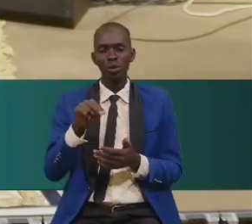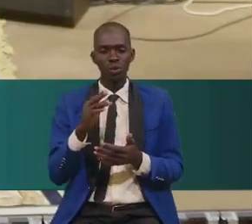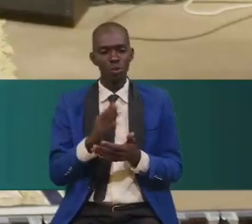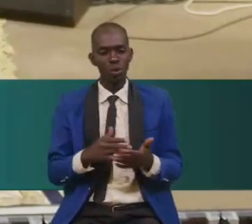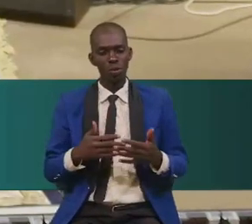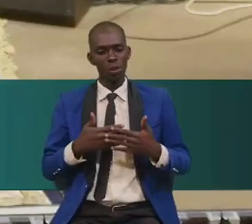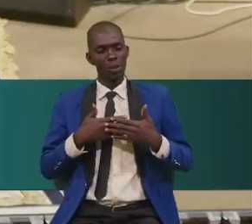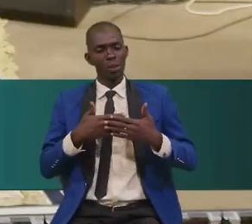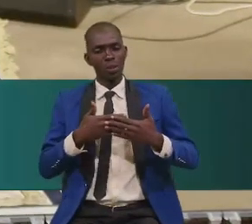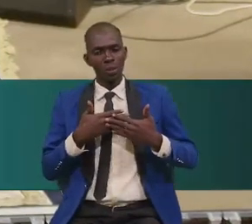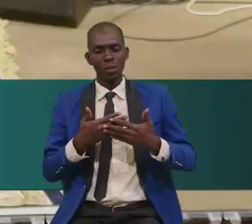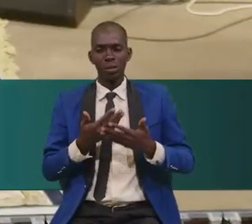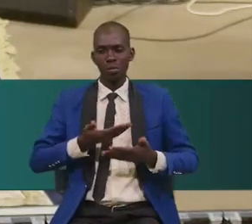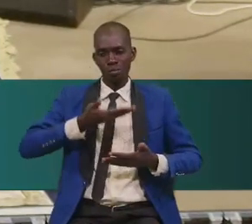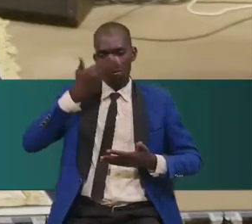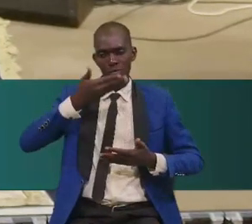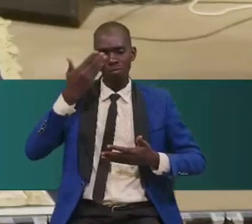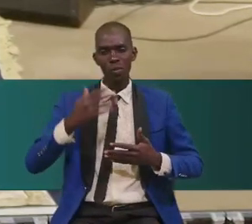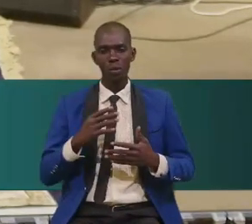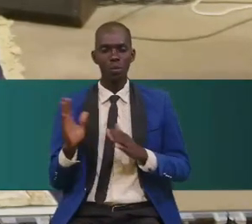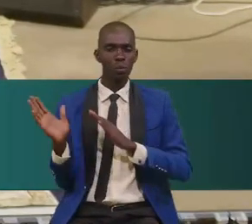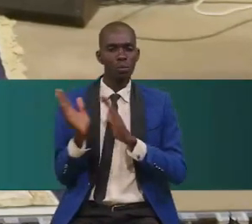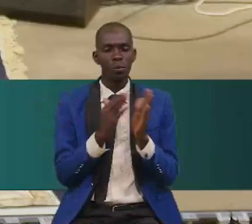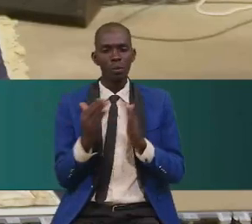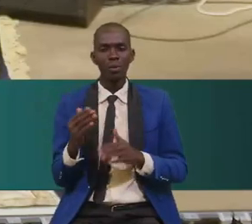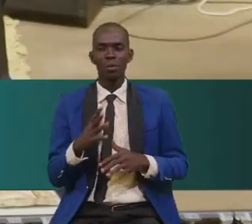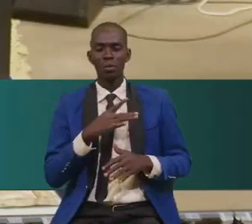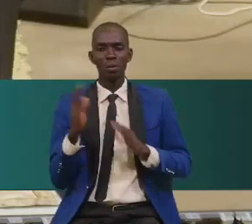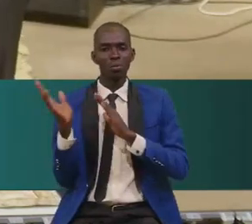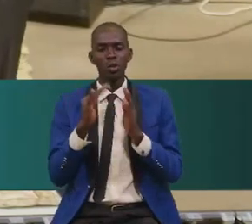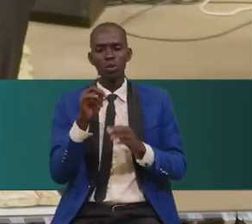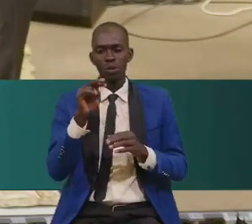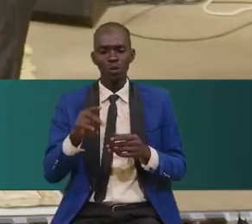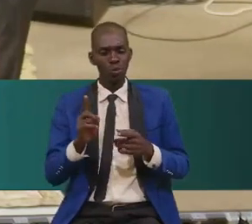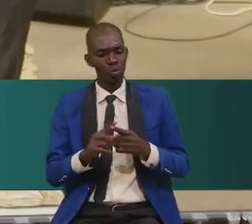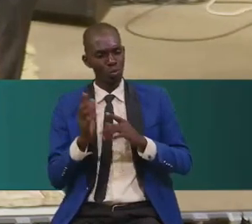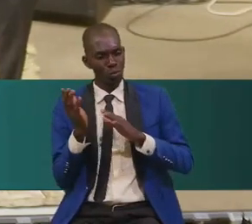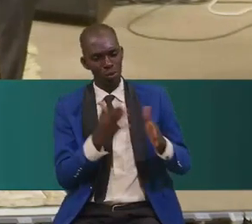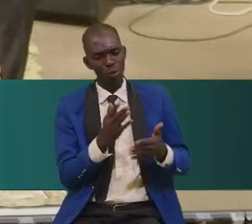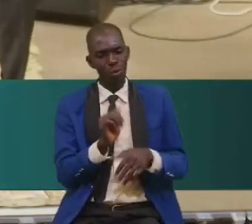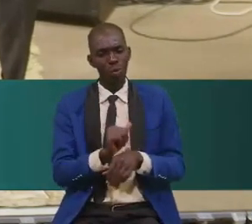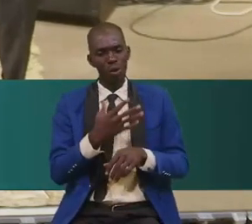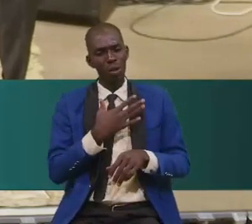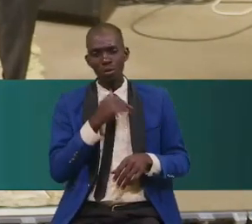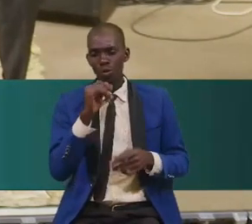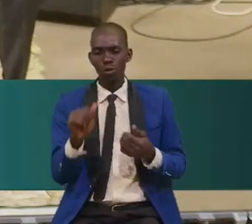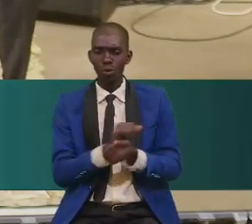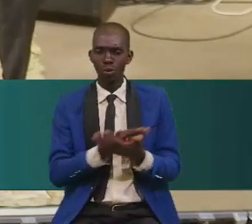peu de relaxation. Autrement, tu vas te détruire. Ils disent, si je